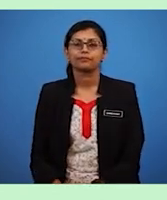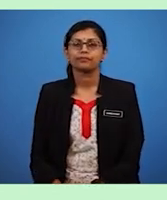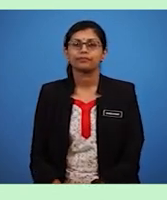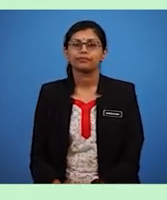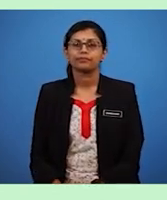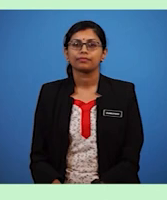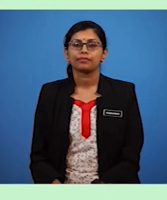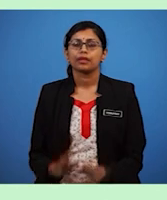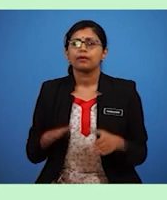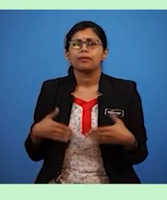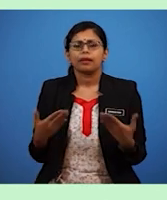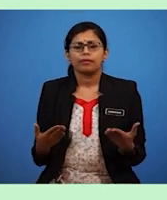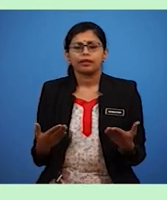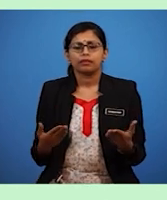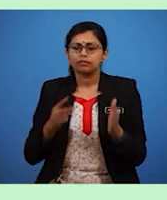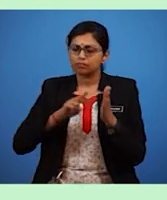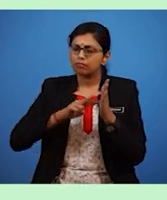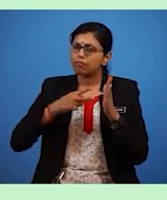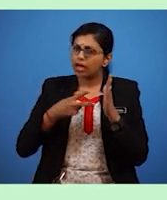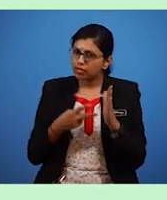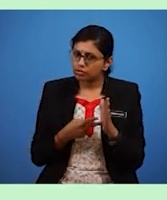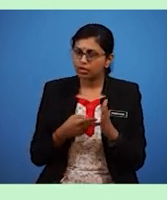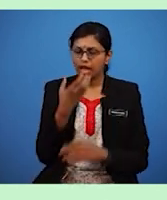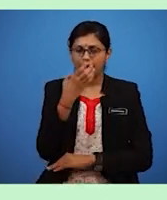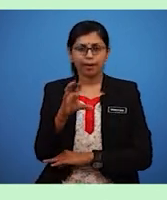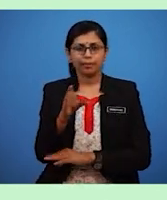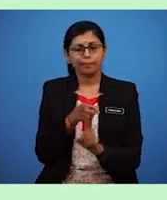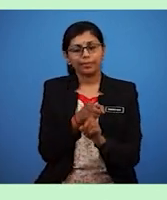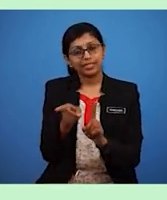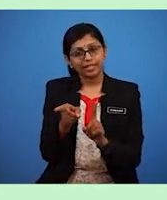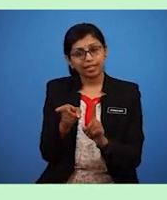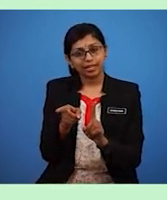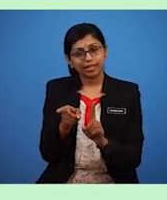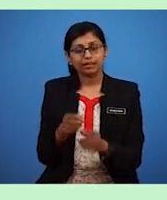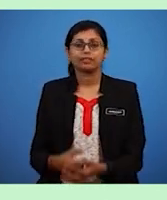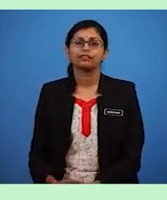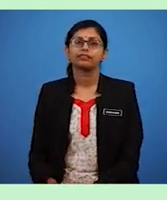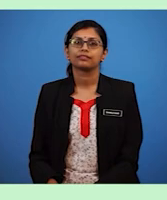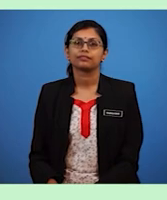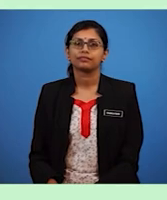Bagaimana kita dapat mendefinisi haba penyesaran?